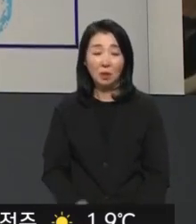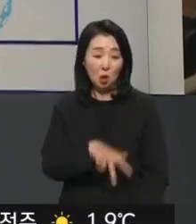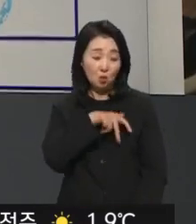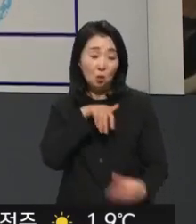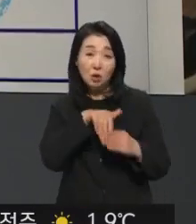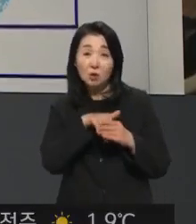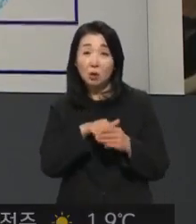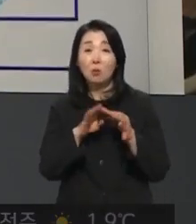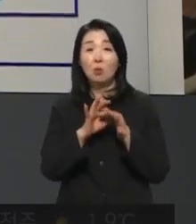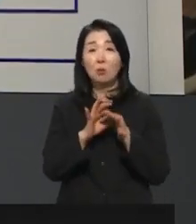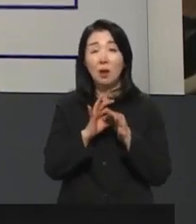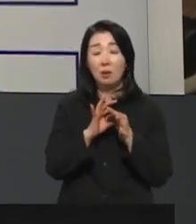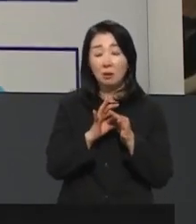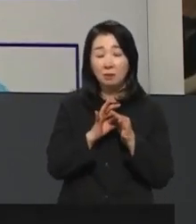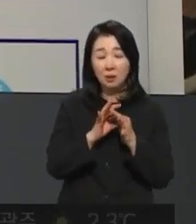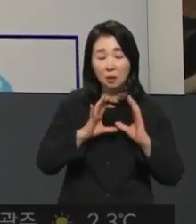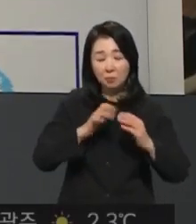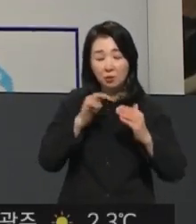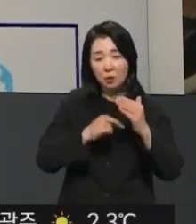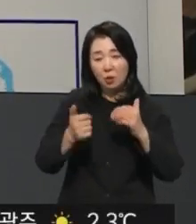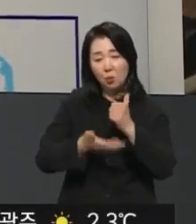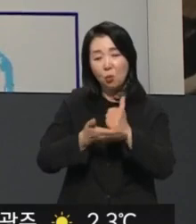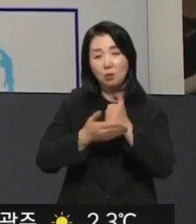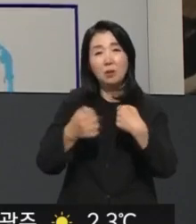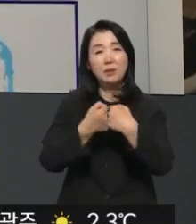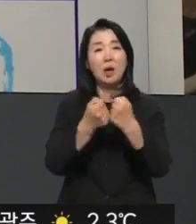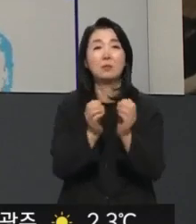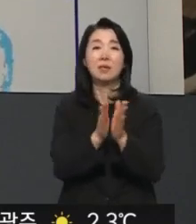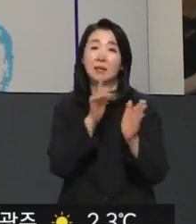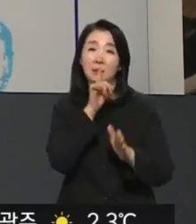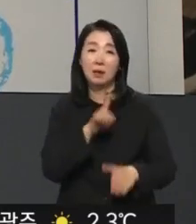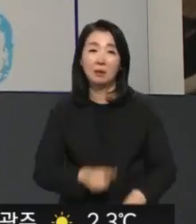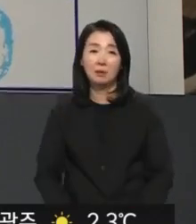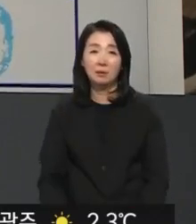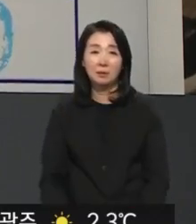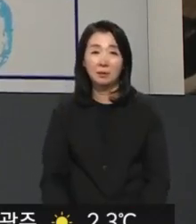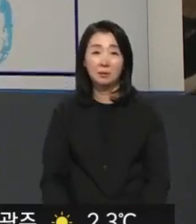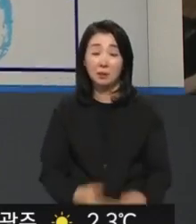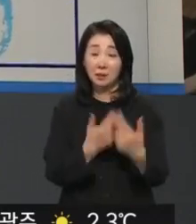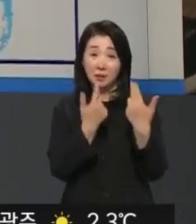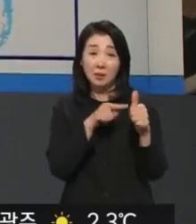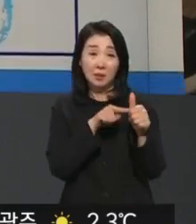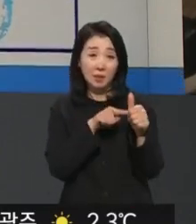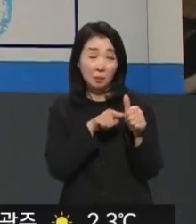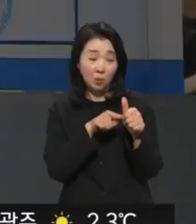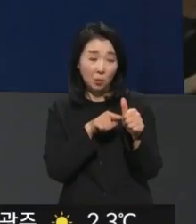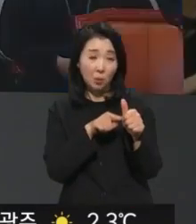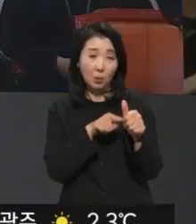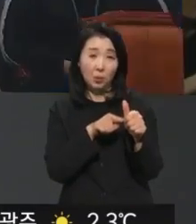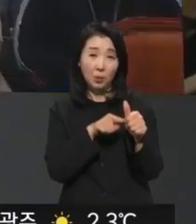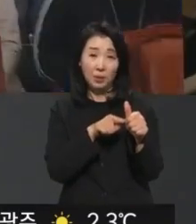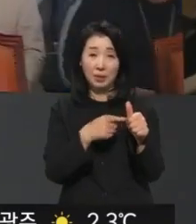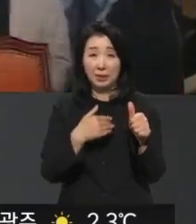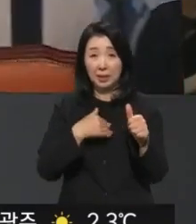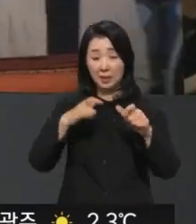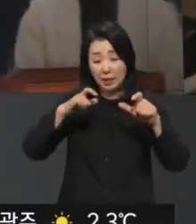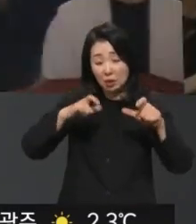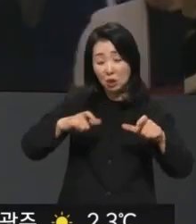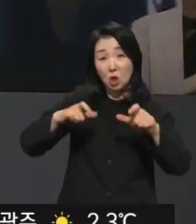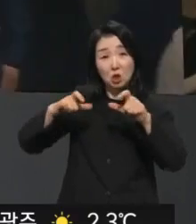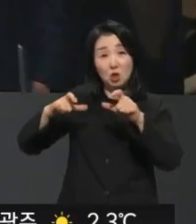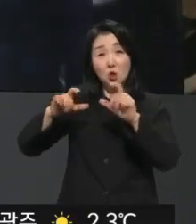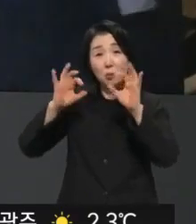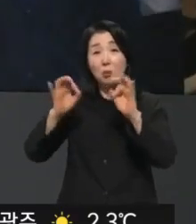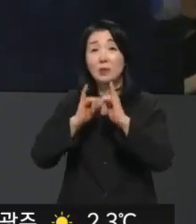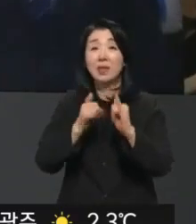앞두고 당내 공천 싸움 벌써 시작됐다는 신호로 읽힙니다. 이재명 대표는 앞서 제가 이 지역구에 보낸 사람